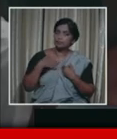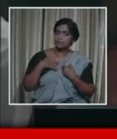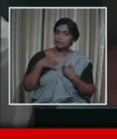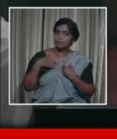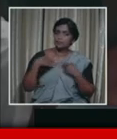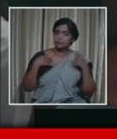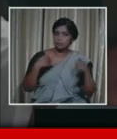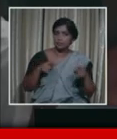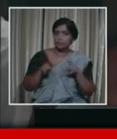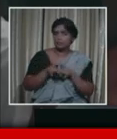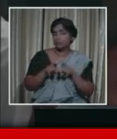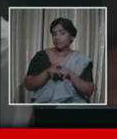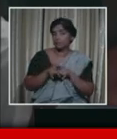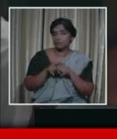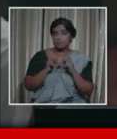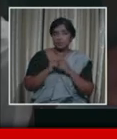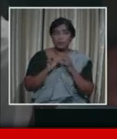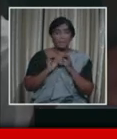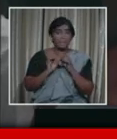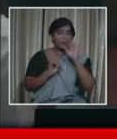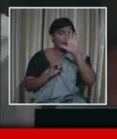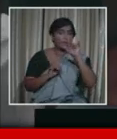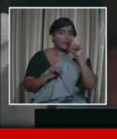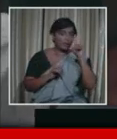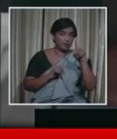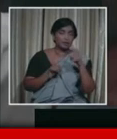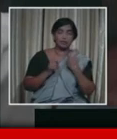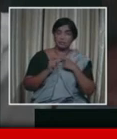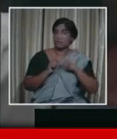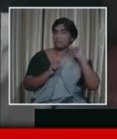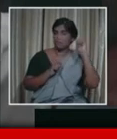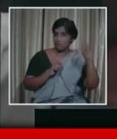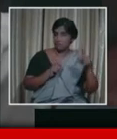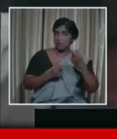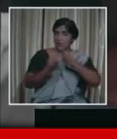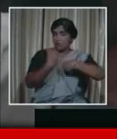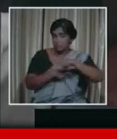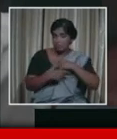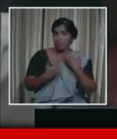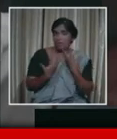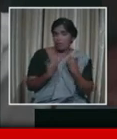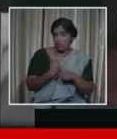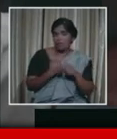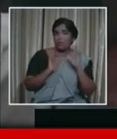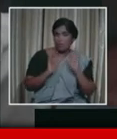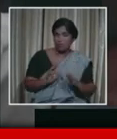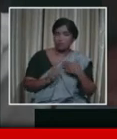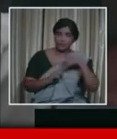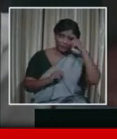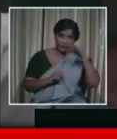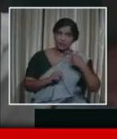debt restructuring කියනවා. බිලියන 52ක් අපිට ගෙවන්න තියෙනවා. ඒක ප්‍රතිව්‍යුහගත කරගන්නට ඕන. මම දැක්ක